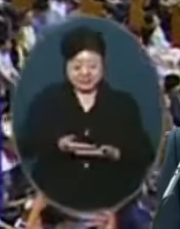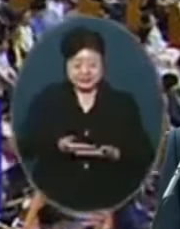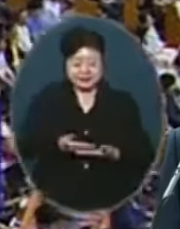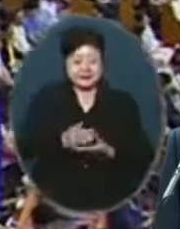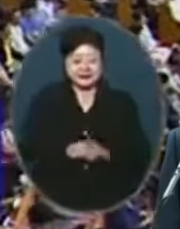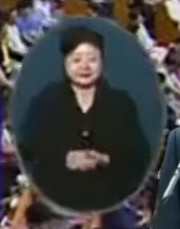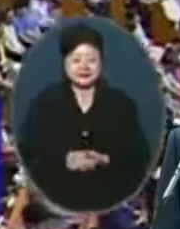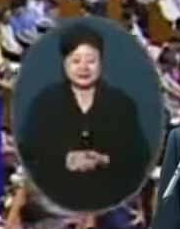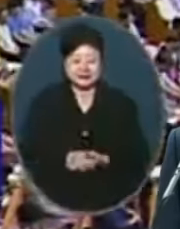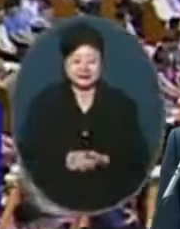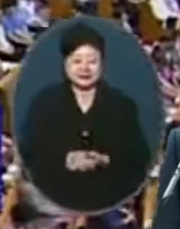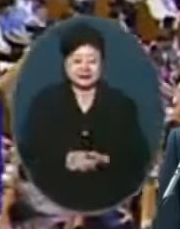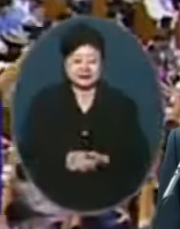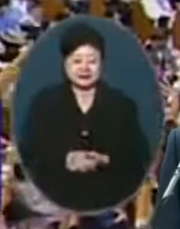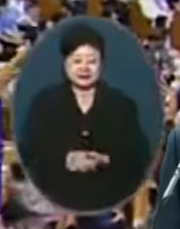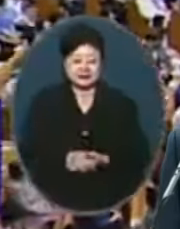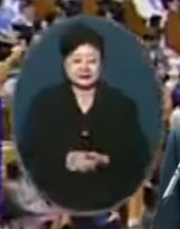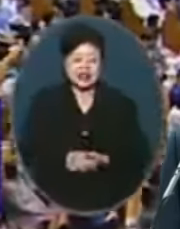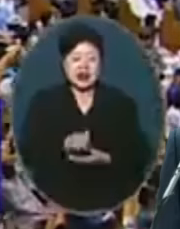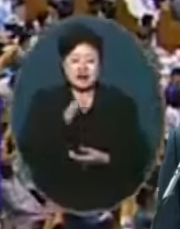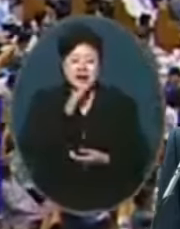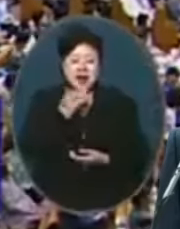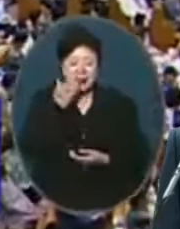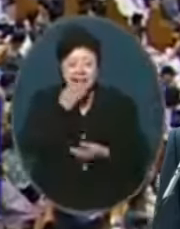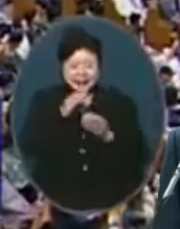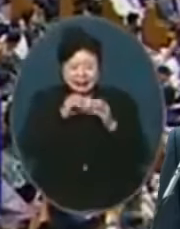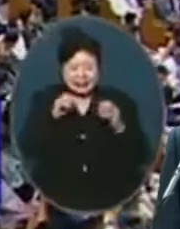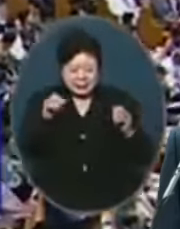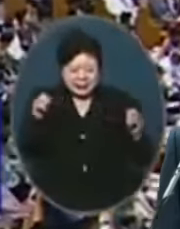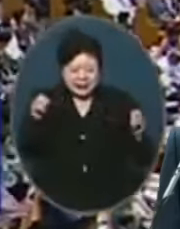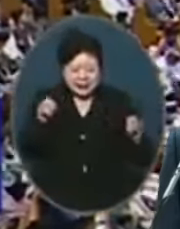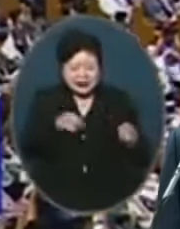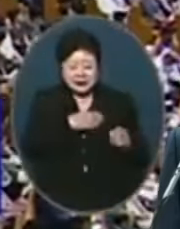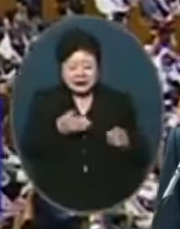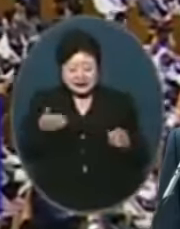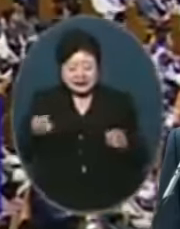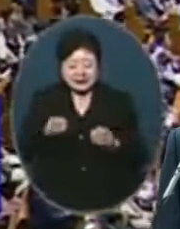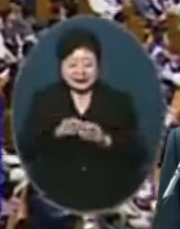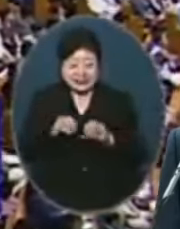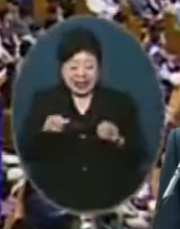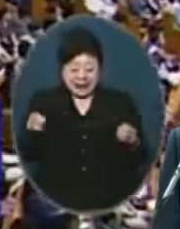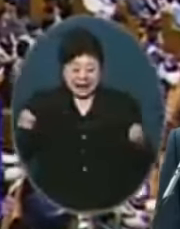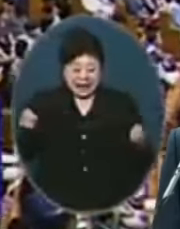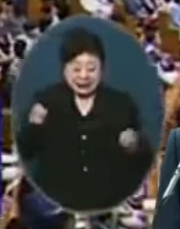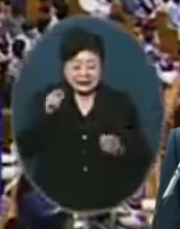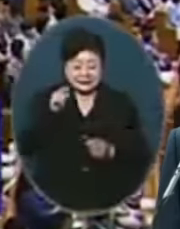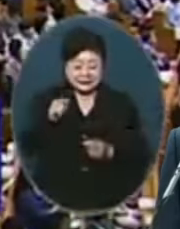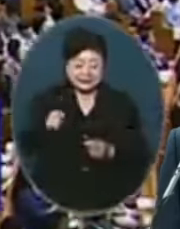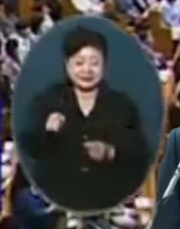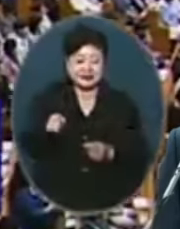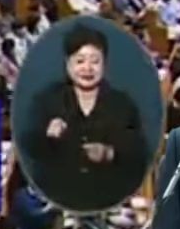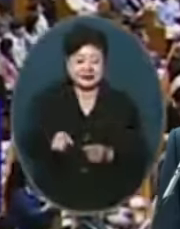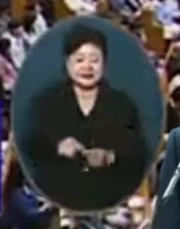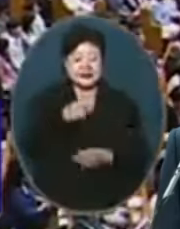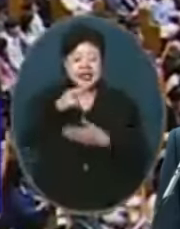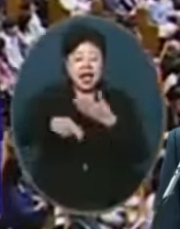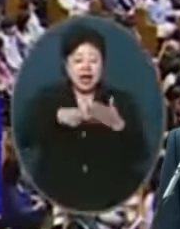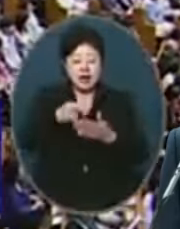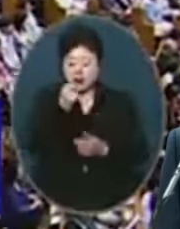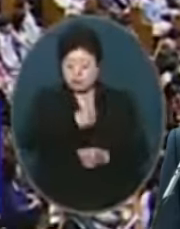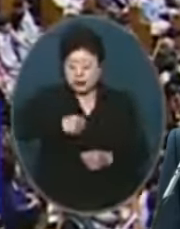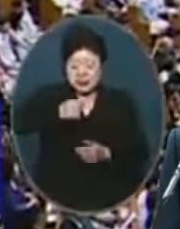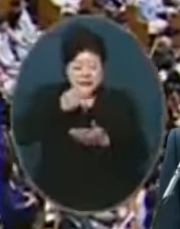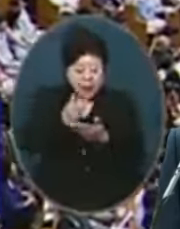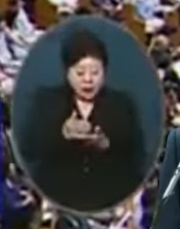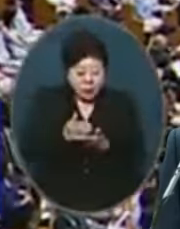주시리라. 이는 화연 적과 끓이 흐르는 땅이라나 다만 야훼를 거역하지